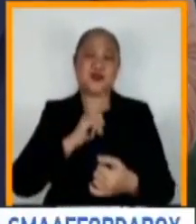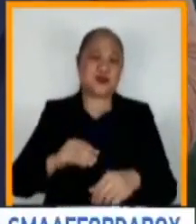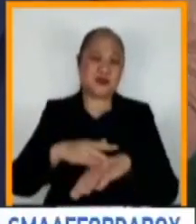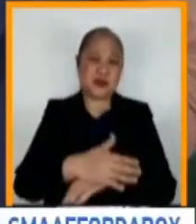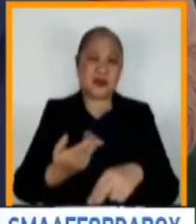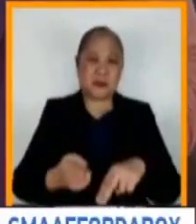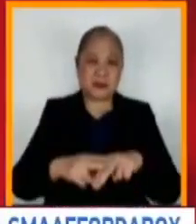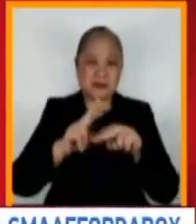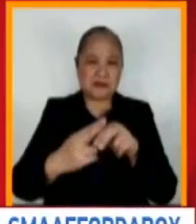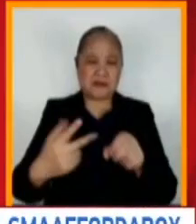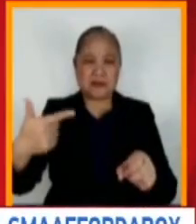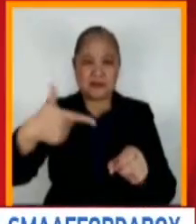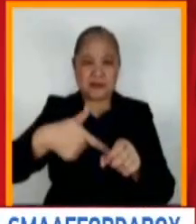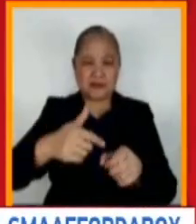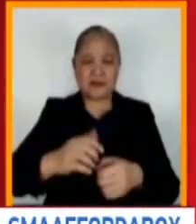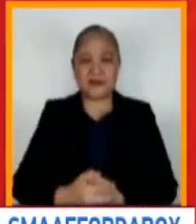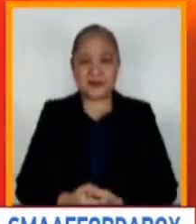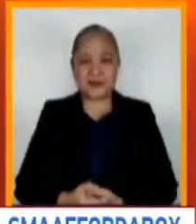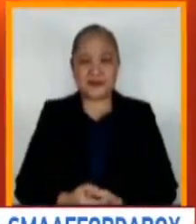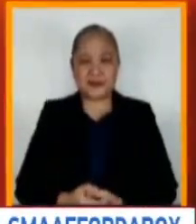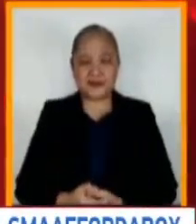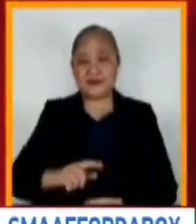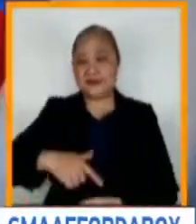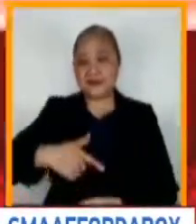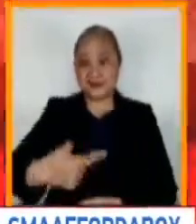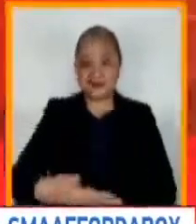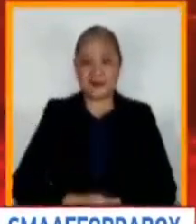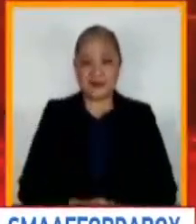si James Agustin. James?